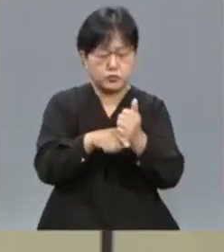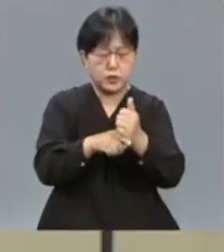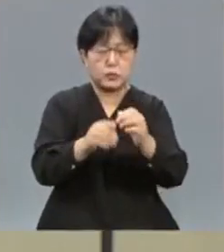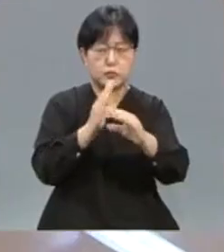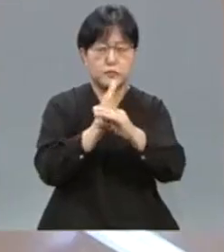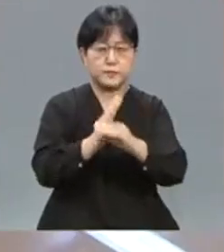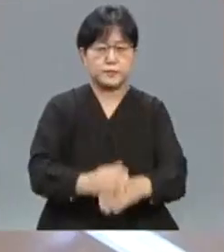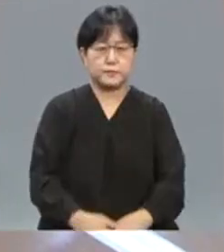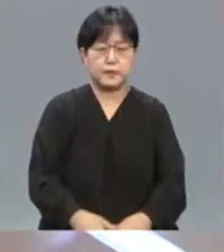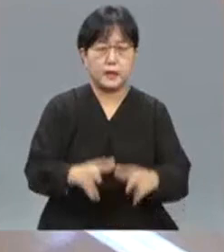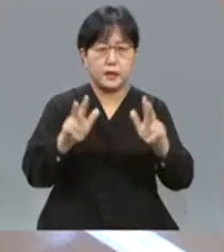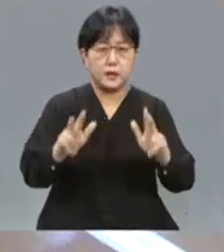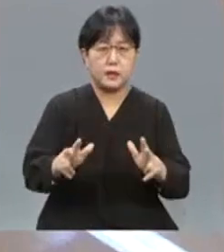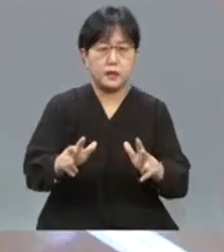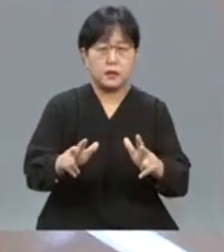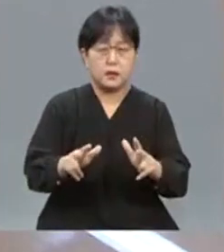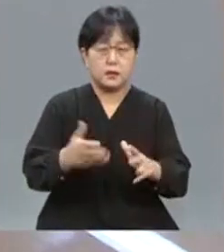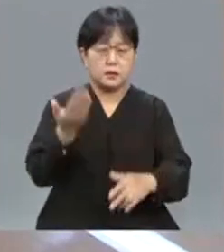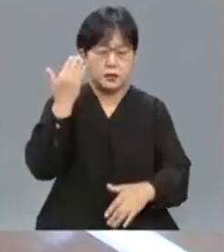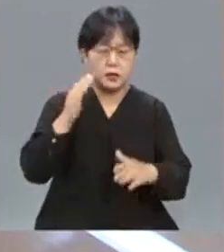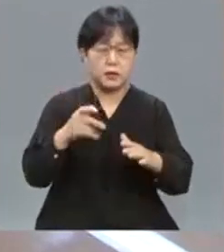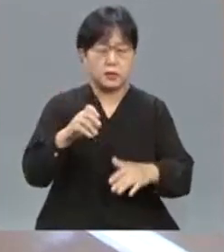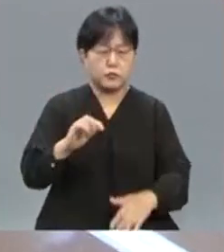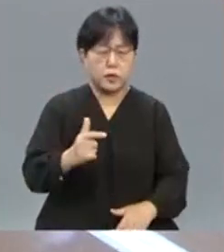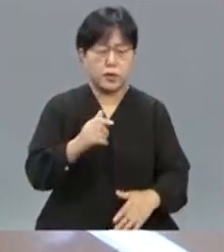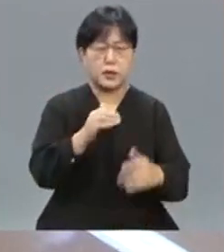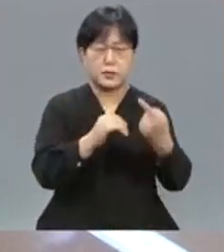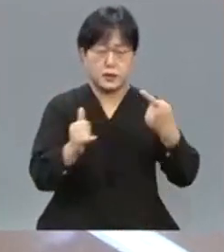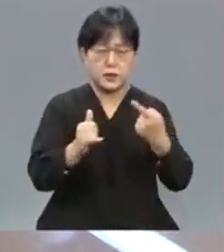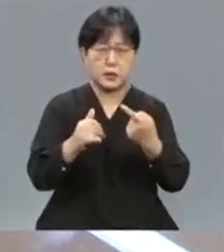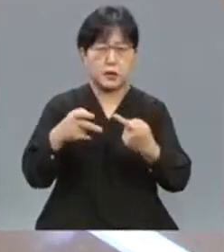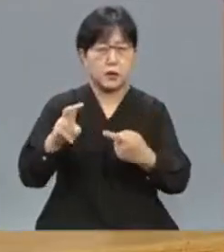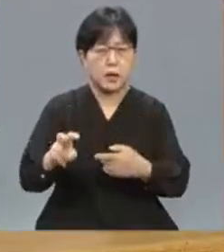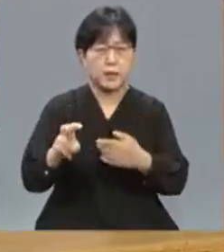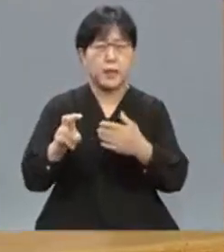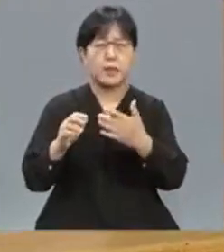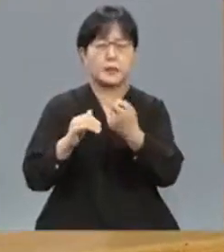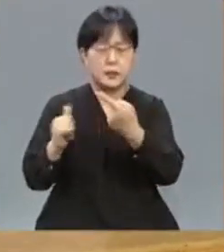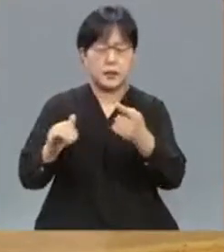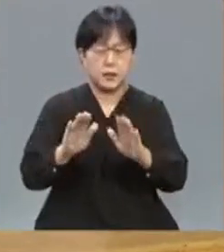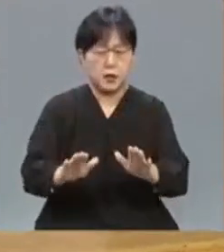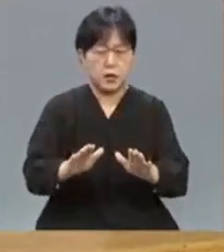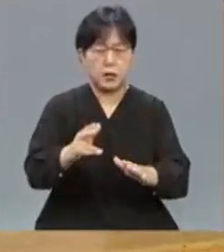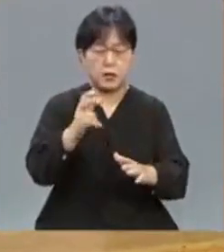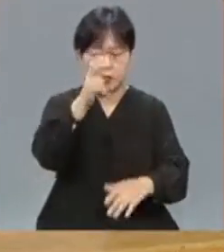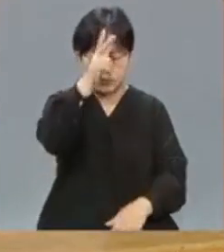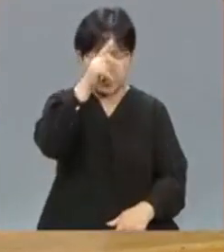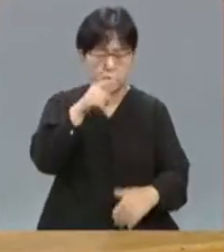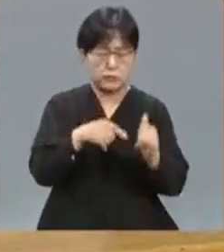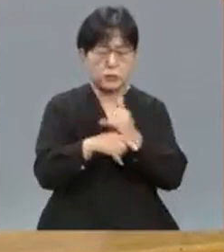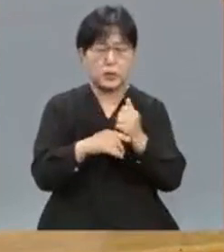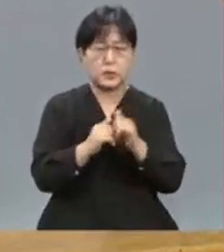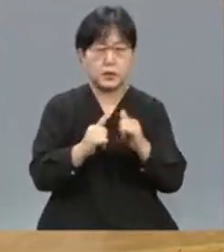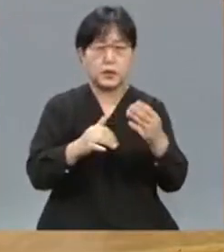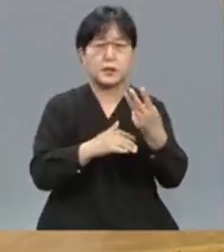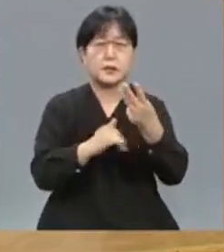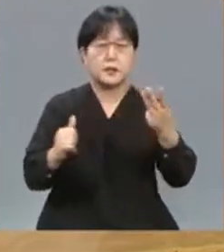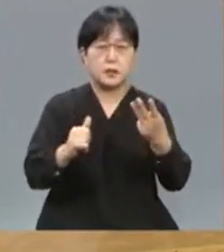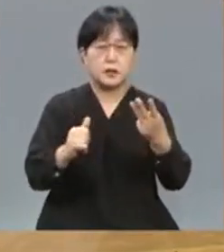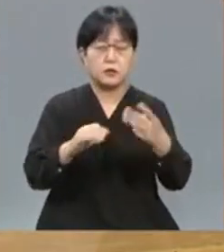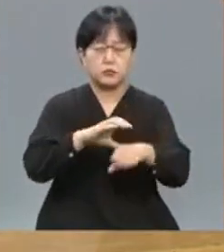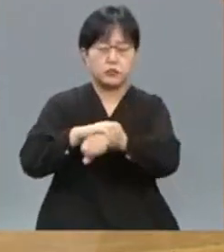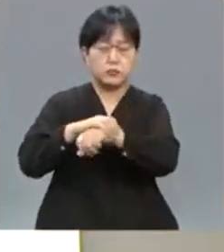있습니다. 지금까지 전직 경무관 1명과 전직 경감 1명, 현직 검찰 수사관 1명 등 모두